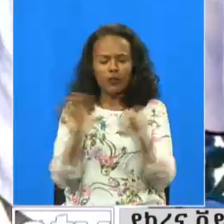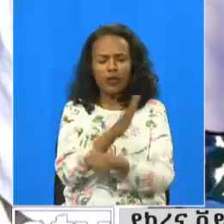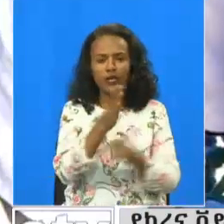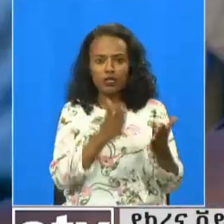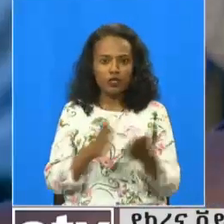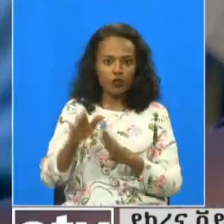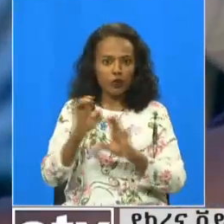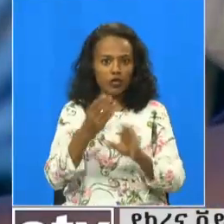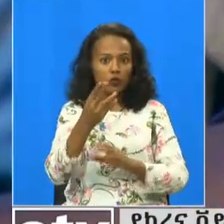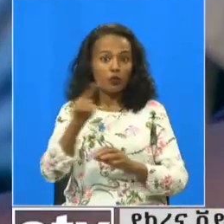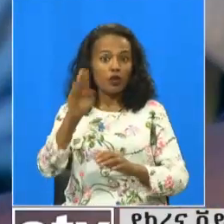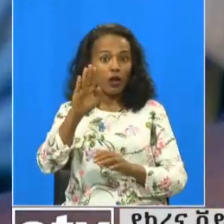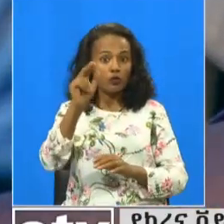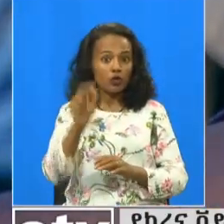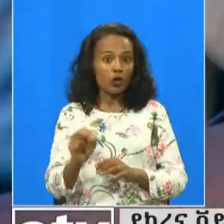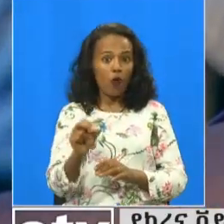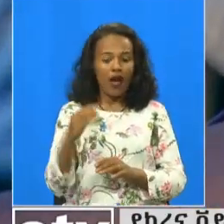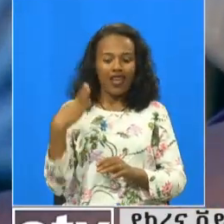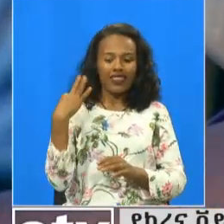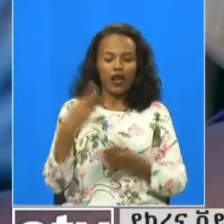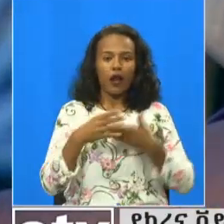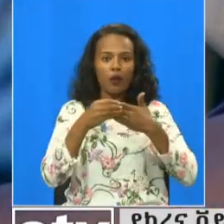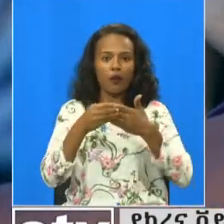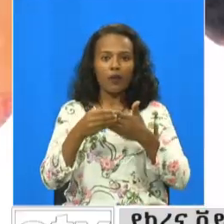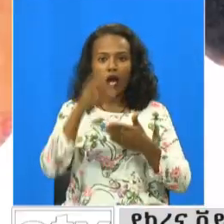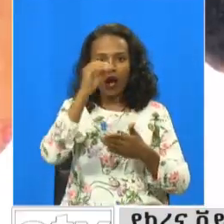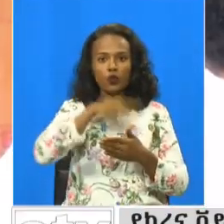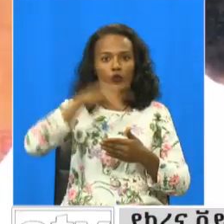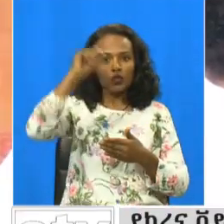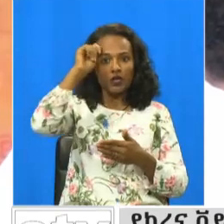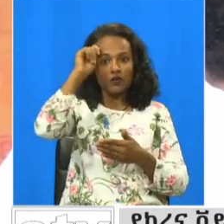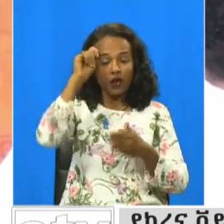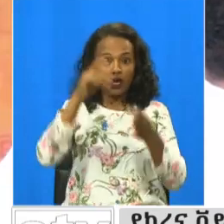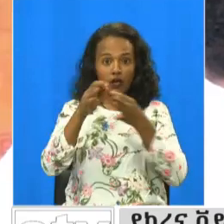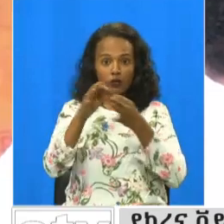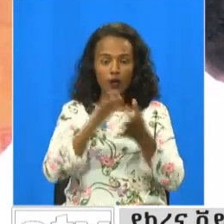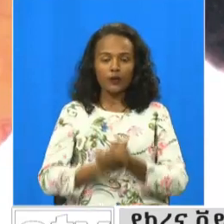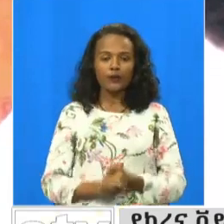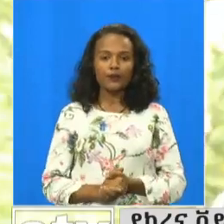መደረጉን የምዕራብ ሸዋ ዞን ጤና መምሪያ ምክትል ኃላፊ አቶ ተስፋዬ በየነ ገልጸዋል።